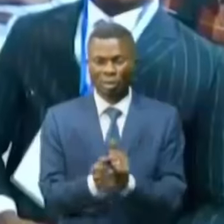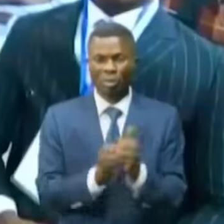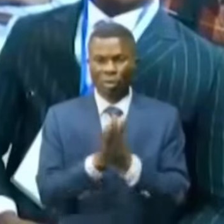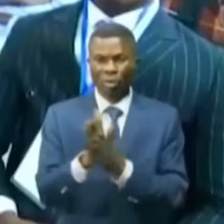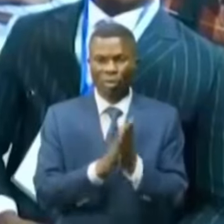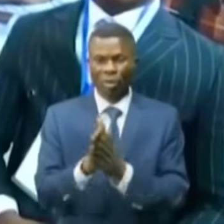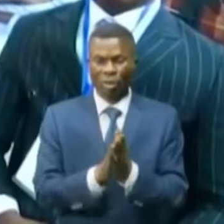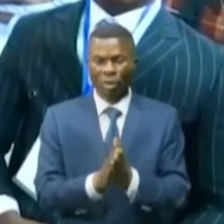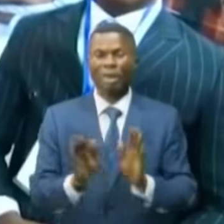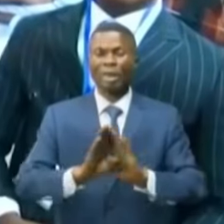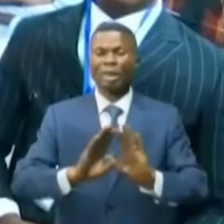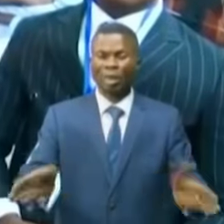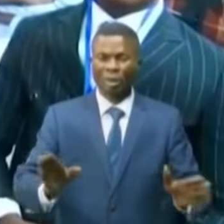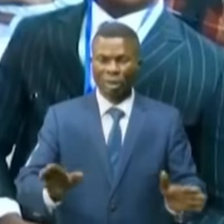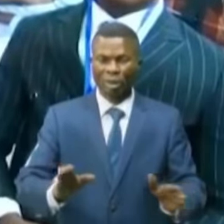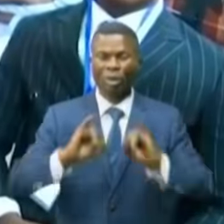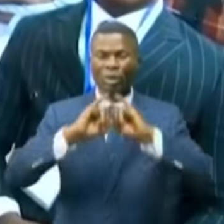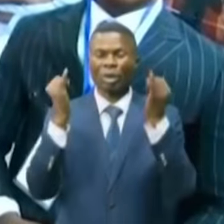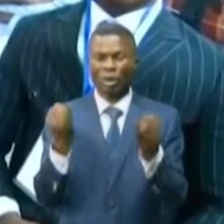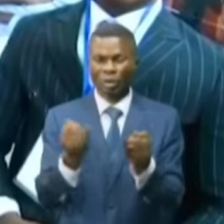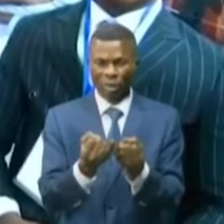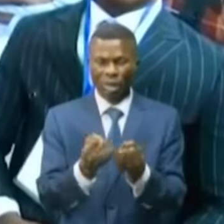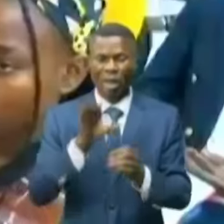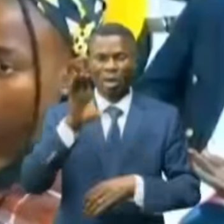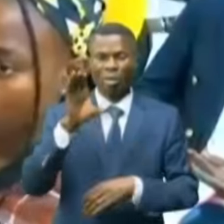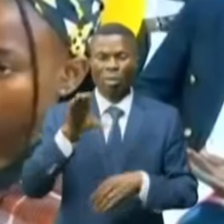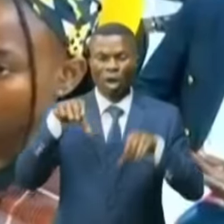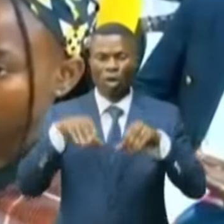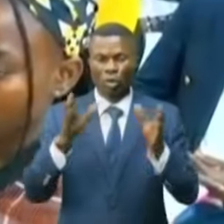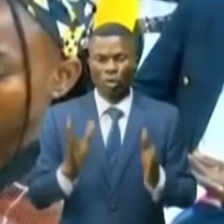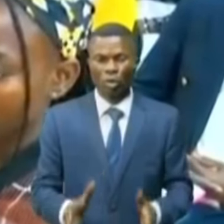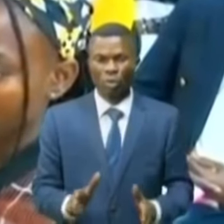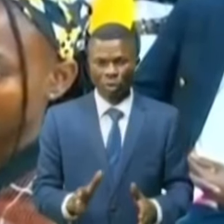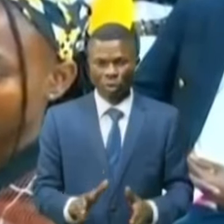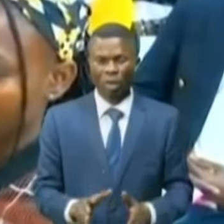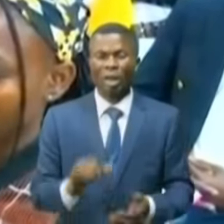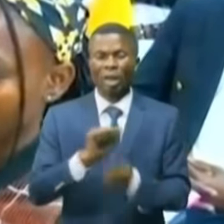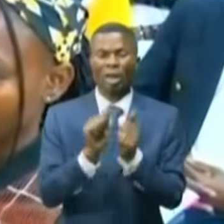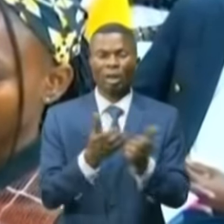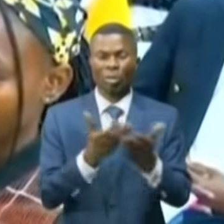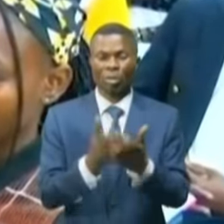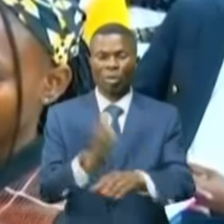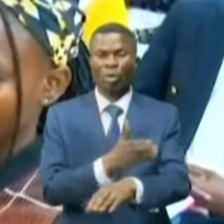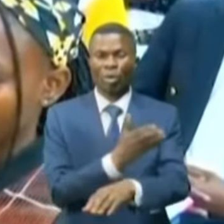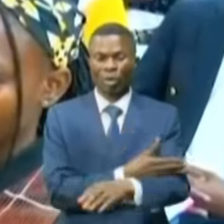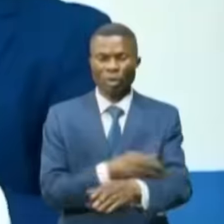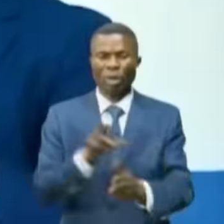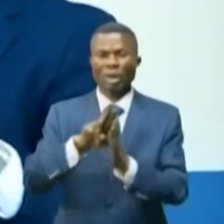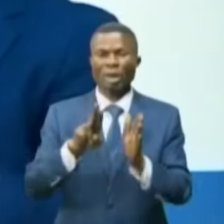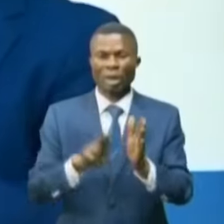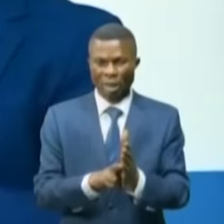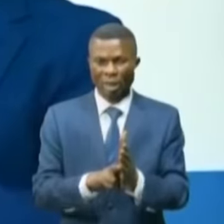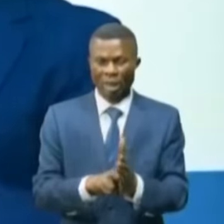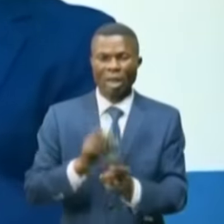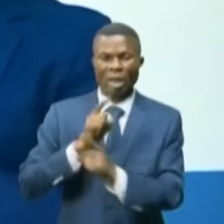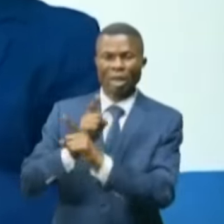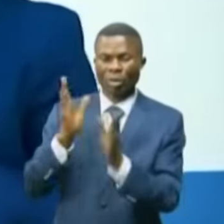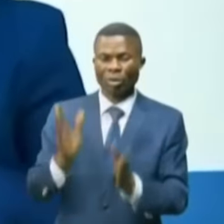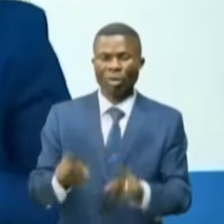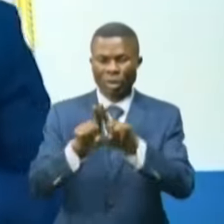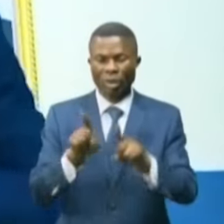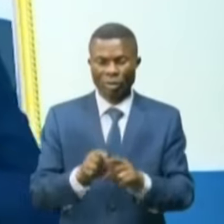à la performance de l'industrie bancaire congolaise, ses défis, l'évolution de la réglementation prudentielle et